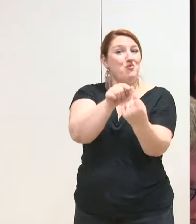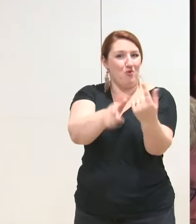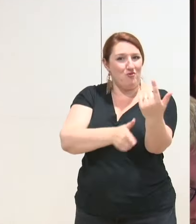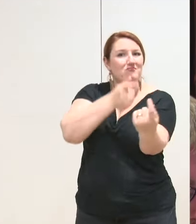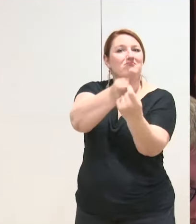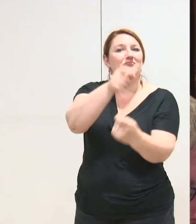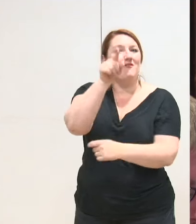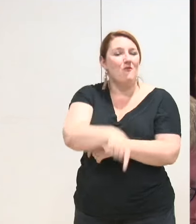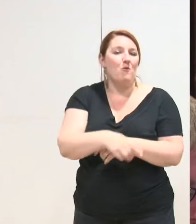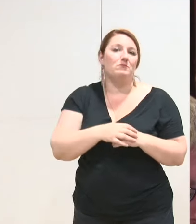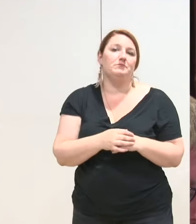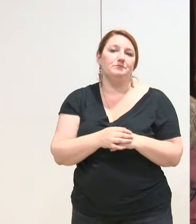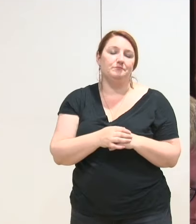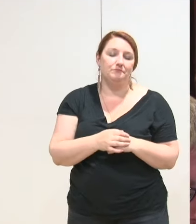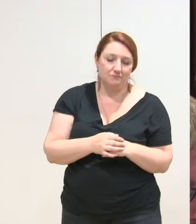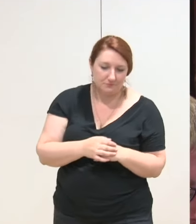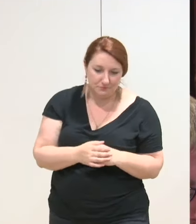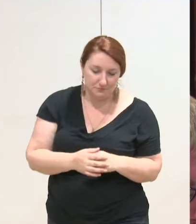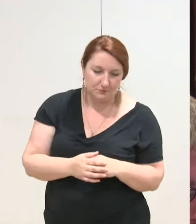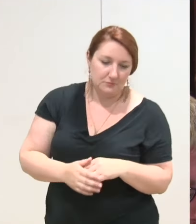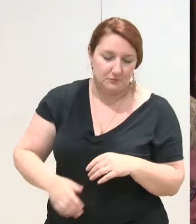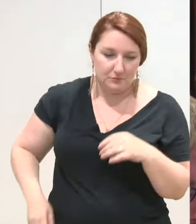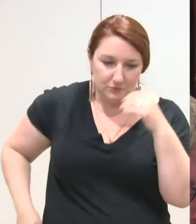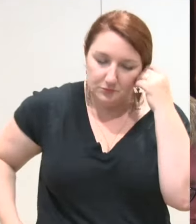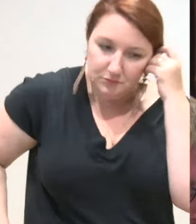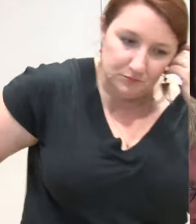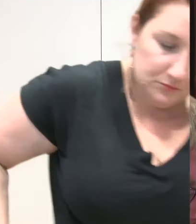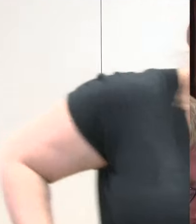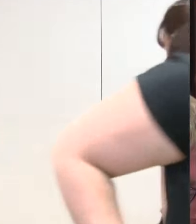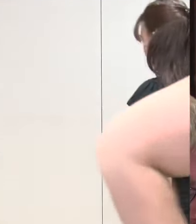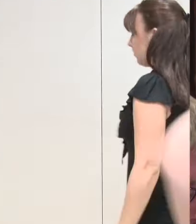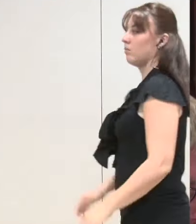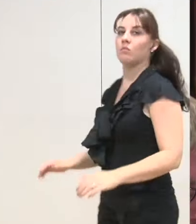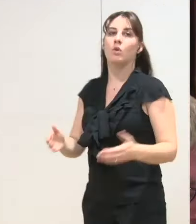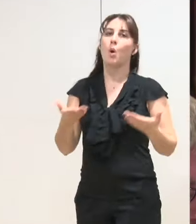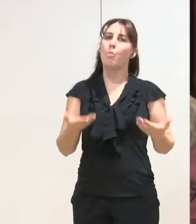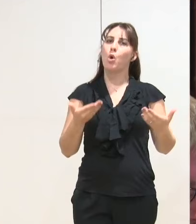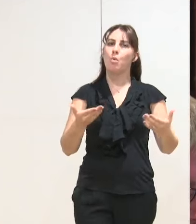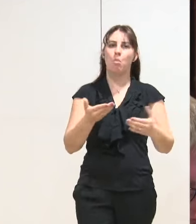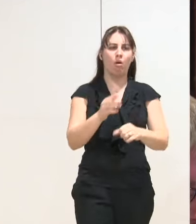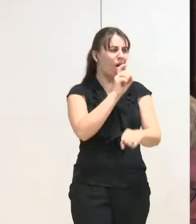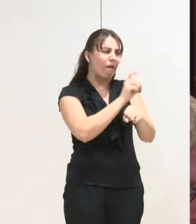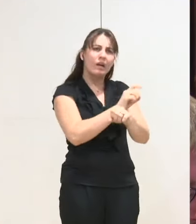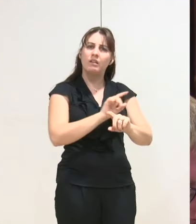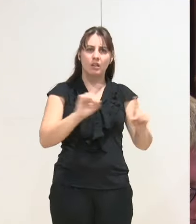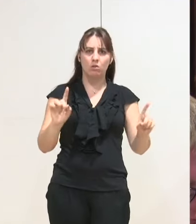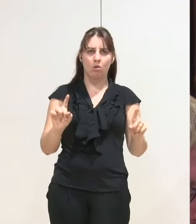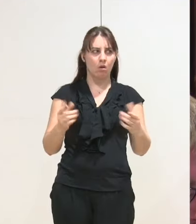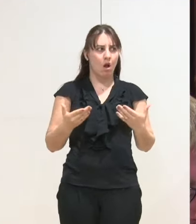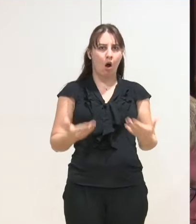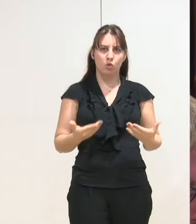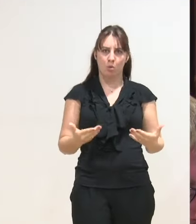acteurs et les bénéficiaires de ces dispositifs pour le moment et ça n'est pas une critique c'est toujours très difficile à